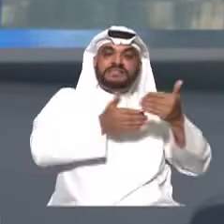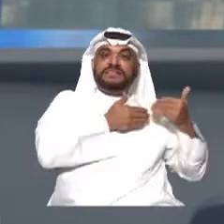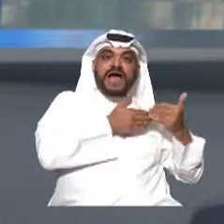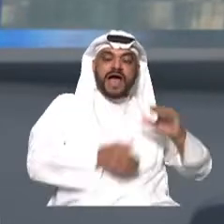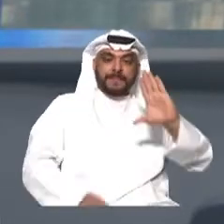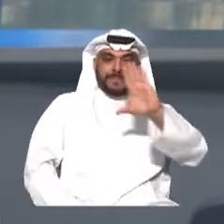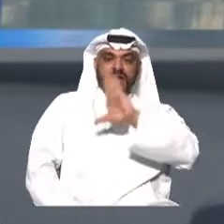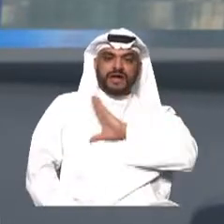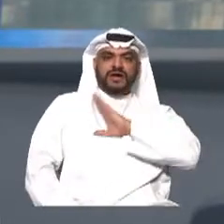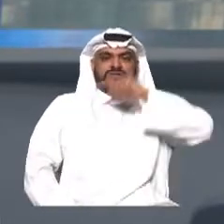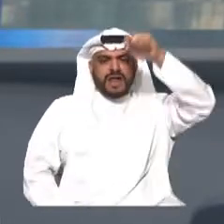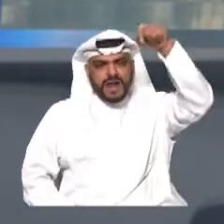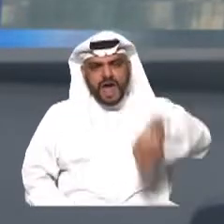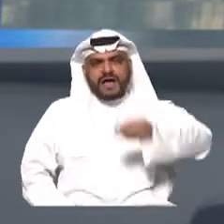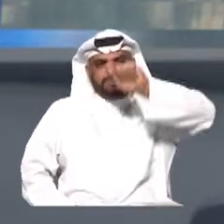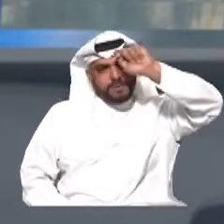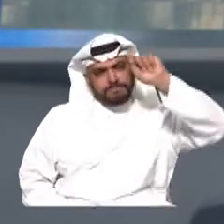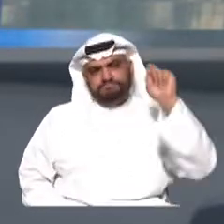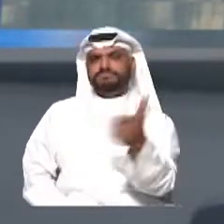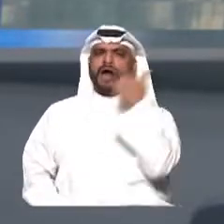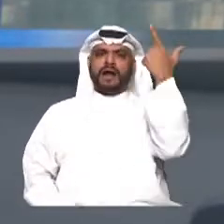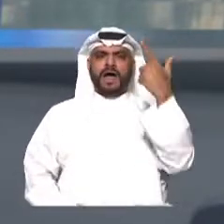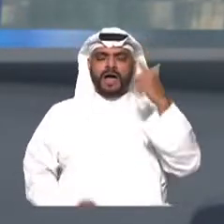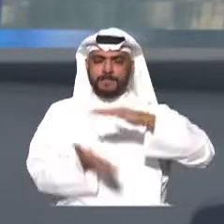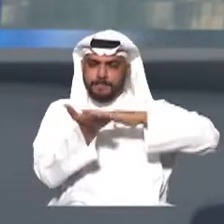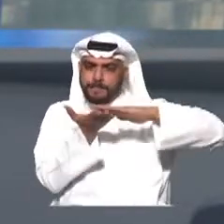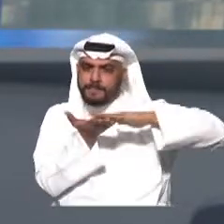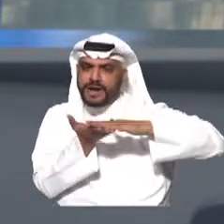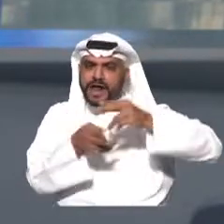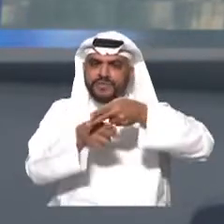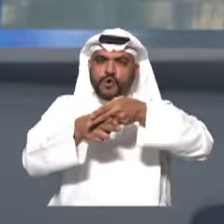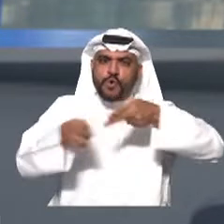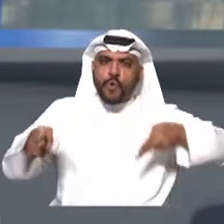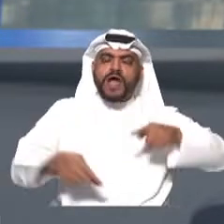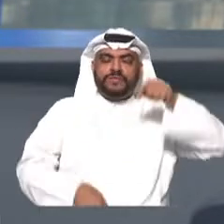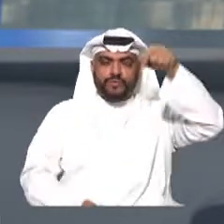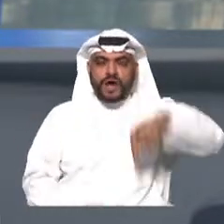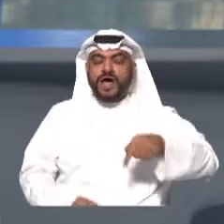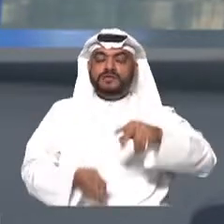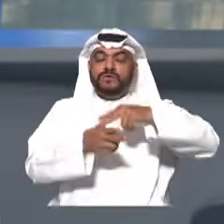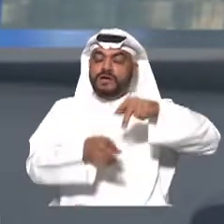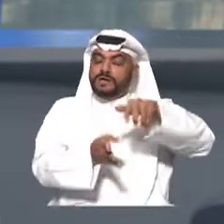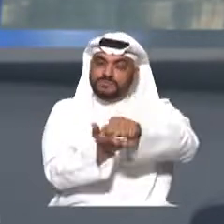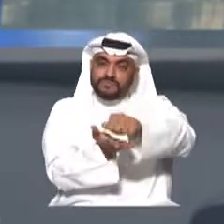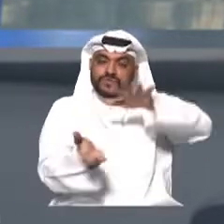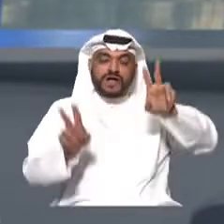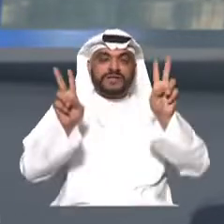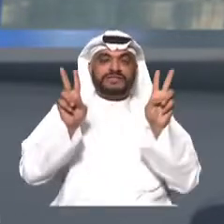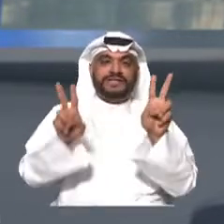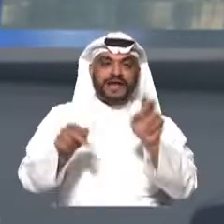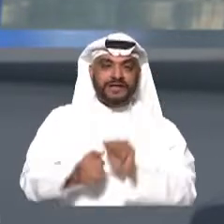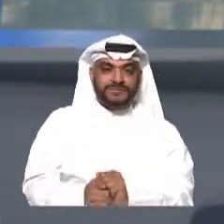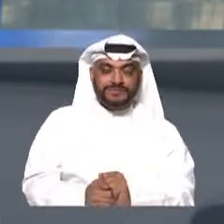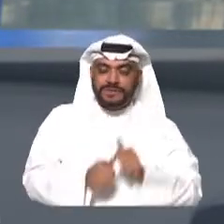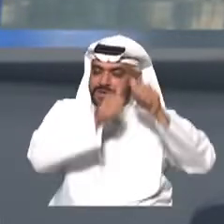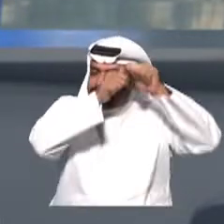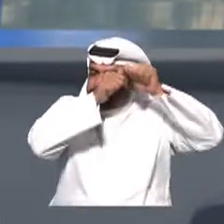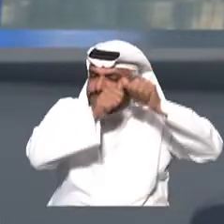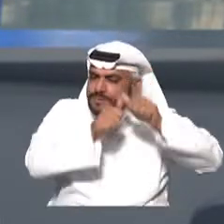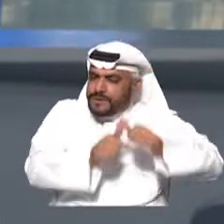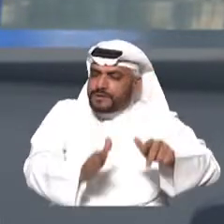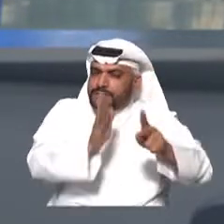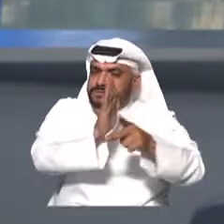العراقية الكامل وغير المشروط من أراضي دولة الكويت والتأكيد على استقلاليتها. تعود الذكرى